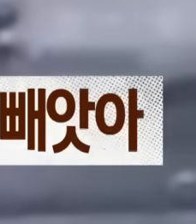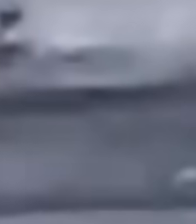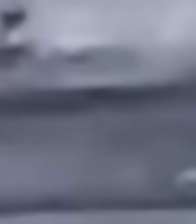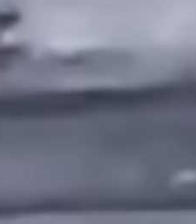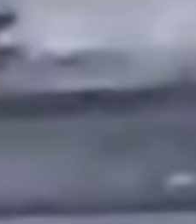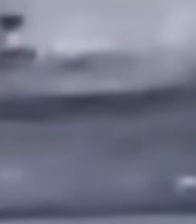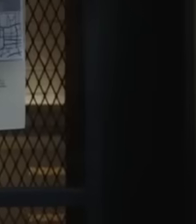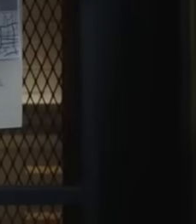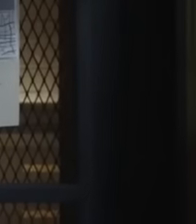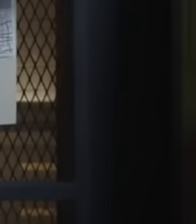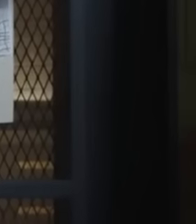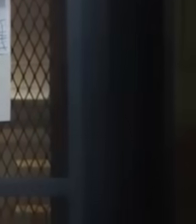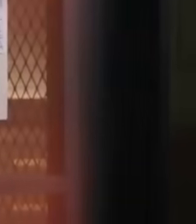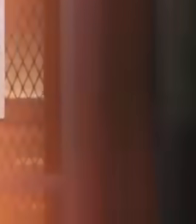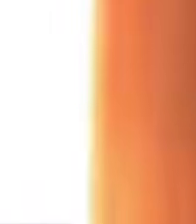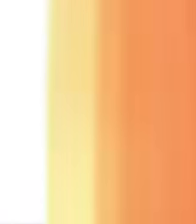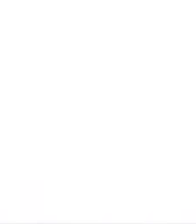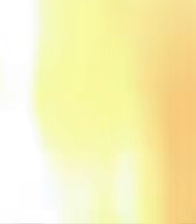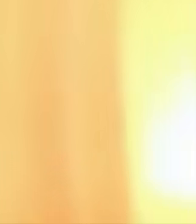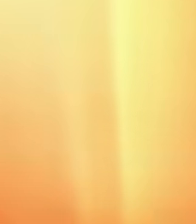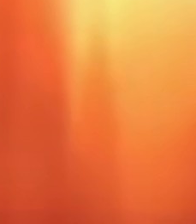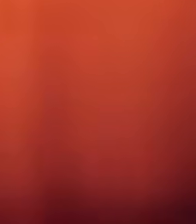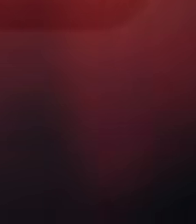모르겠다고 진술했습니다.